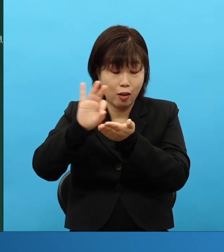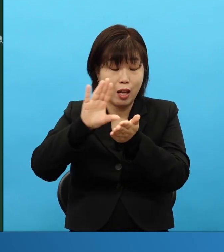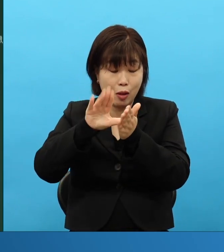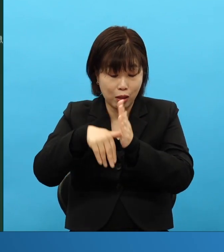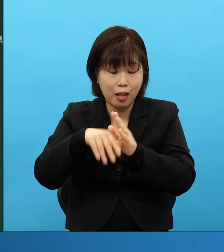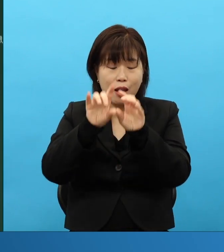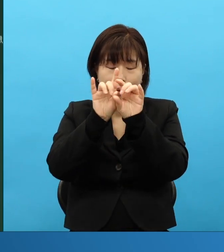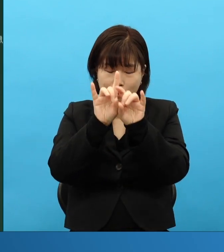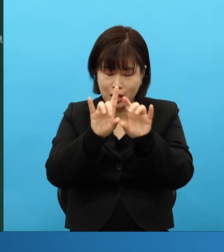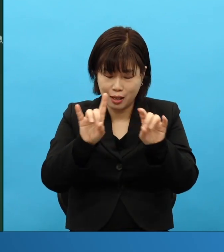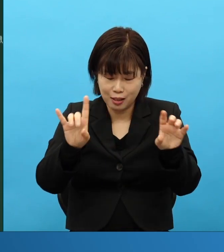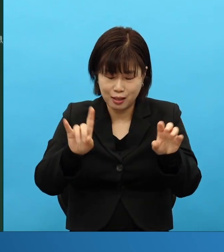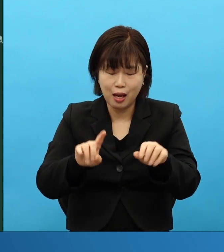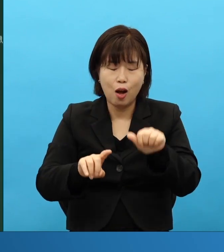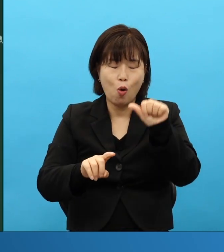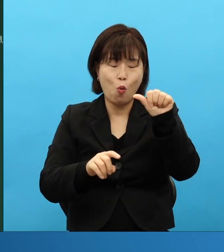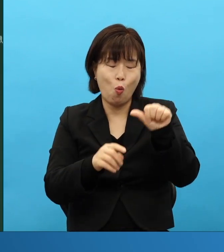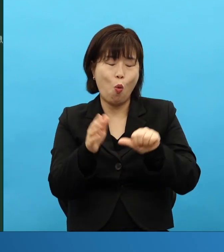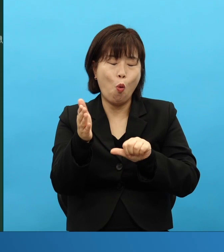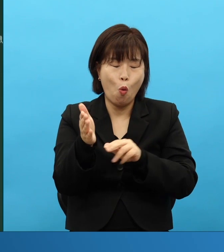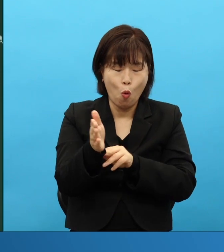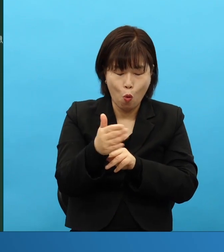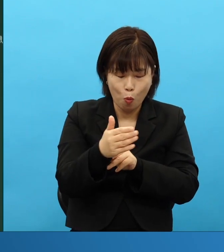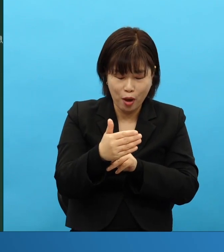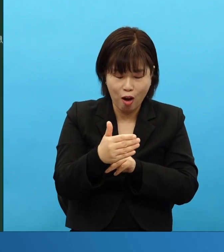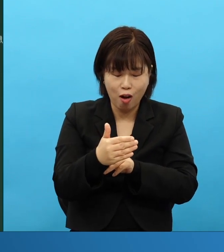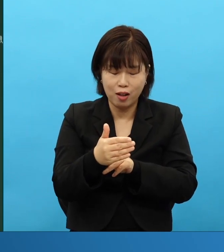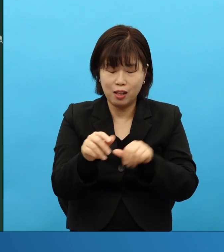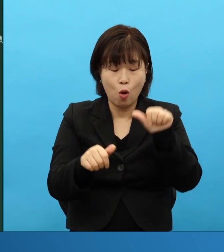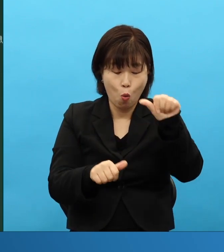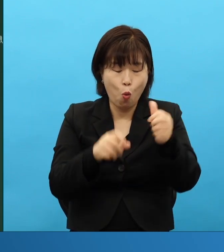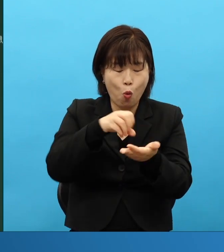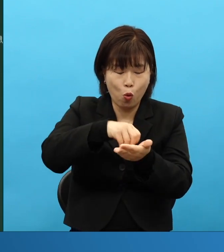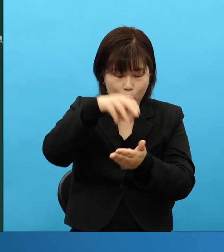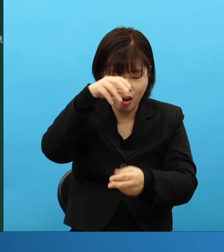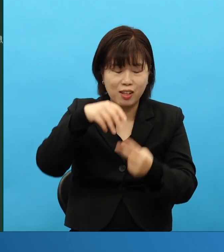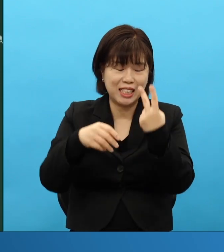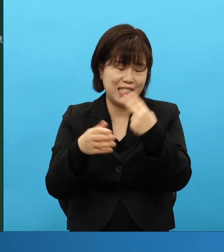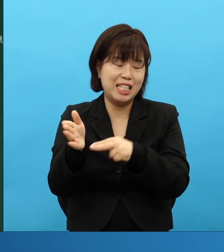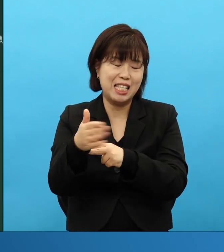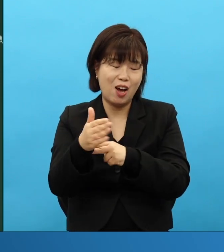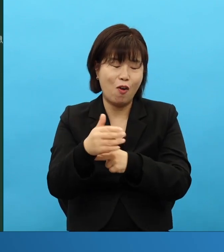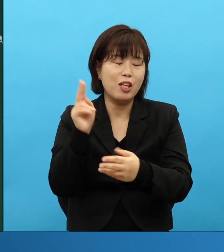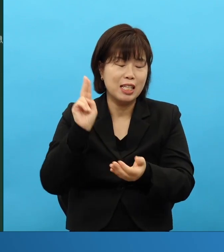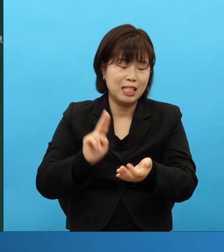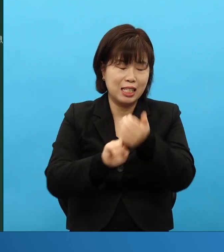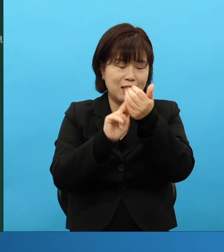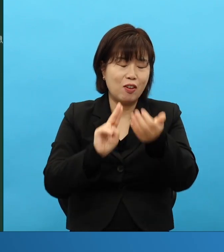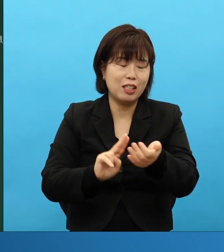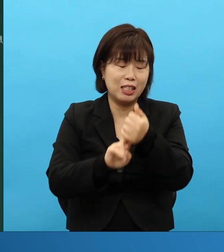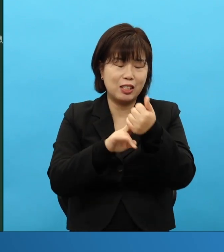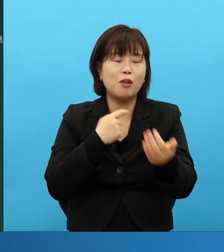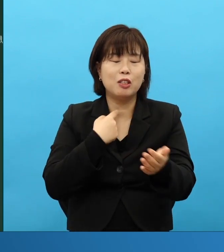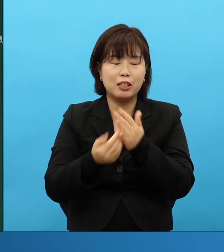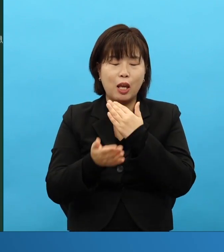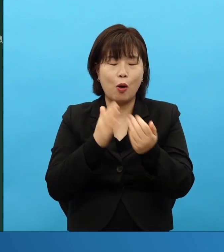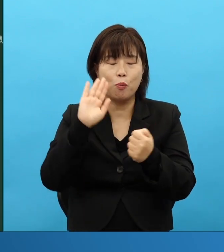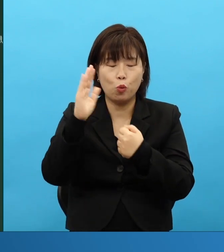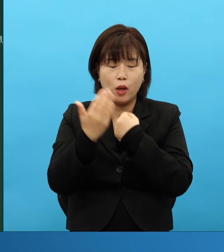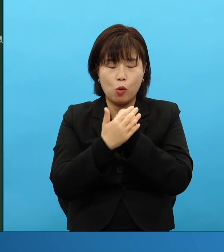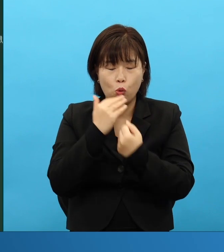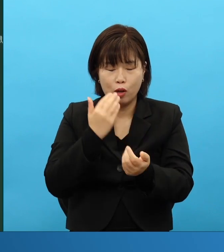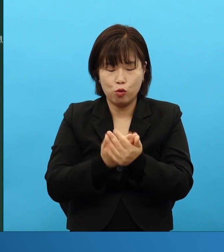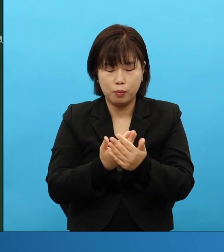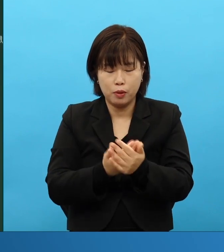곳에 오병이어 기적의 축복의 힘을 되게 인도하여 We 주옵소서. have given our precious offering. Wherever this offering is used, may you give us a great blessing